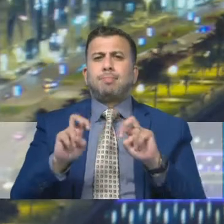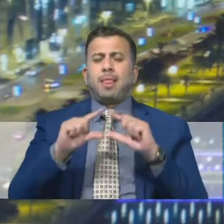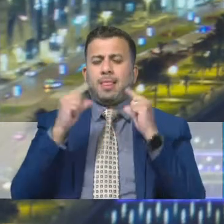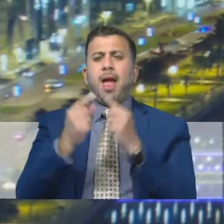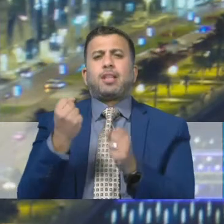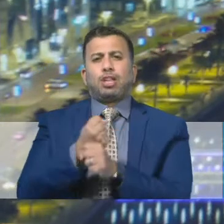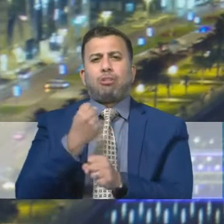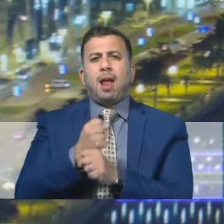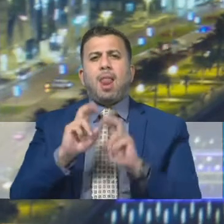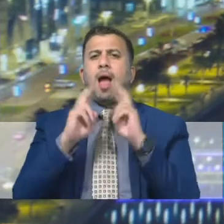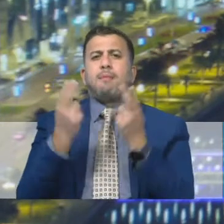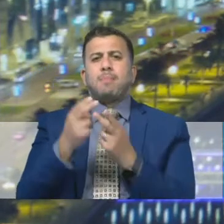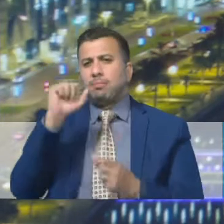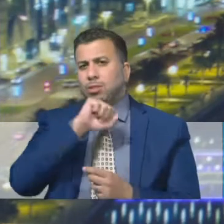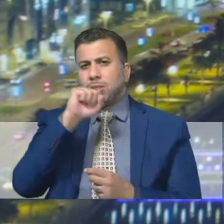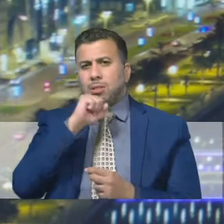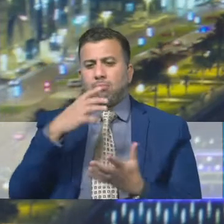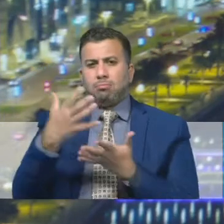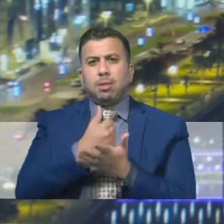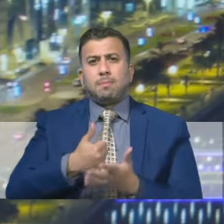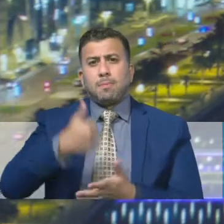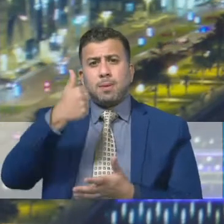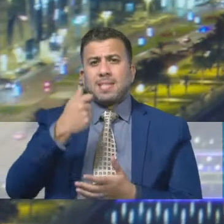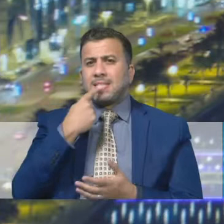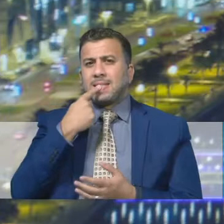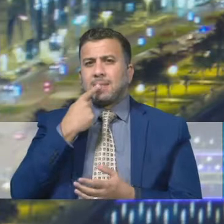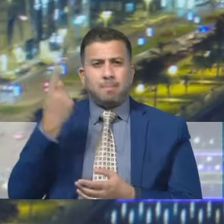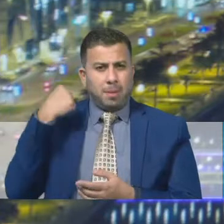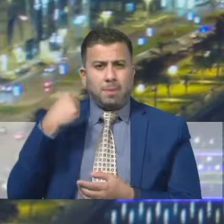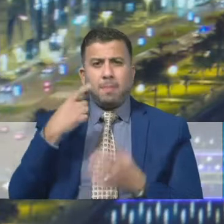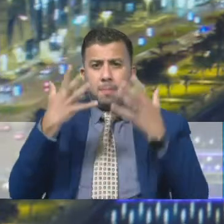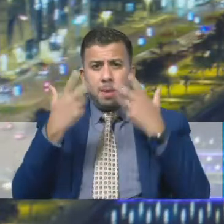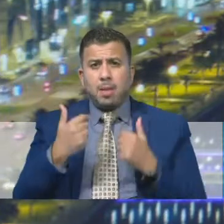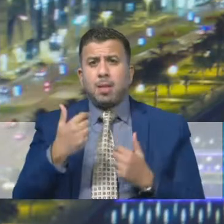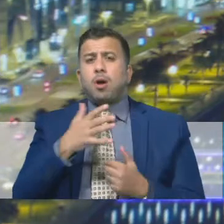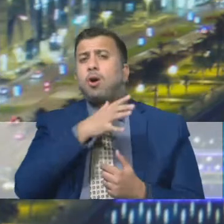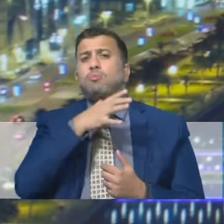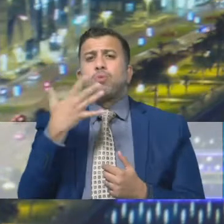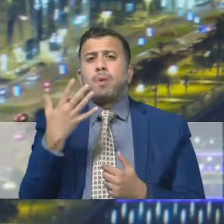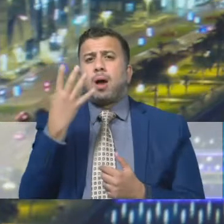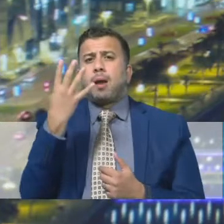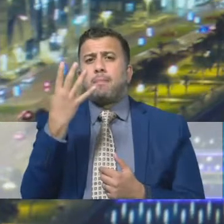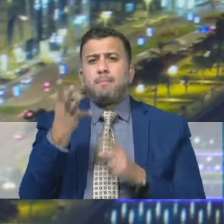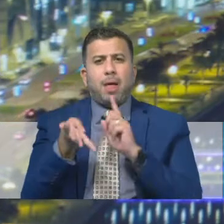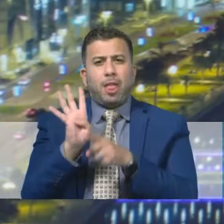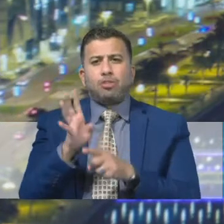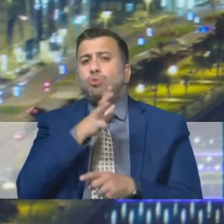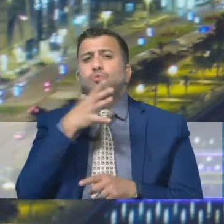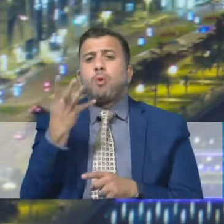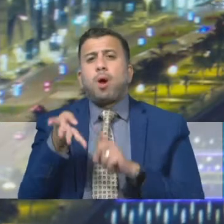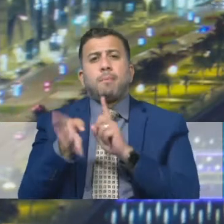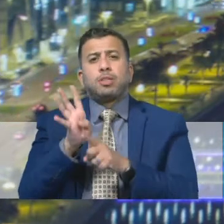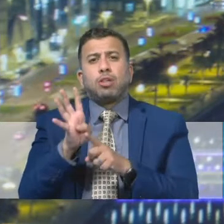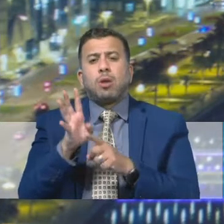كشفت دائرة الأشغال العامة بالشارقة عن حصاد إنجازاتها في العام الماضي التي بلغت 514 مشروعاً في